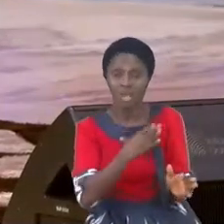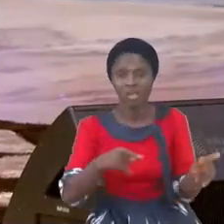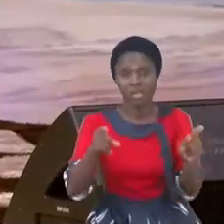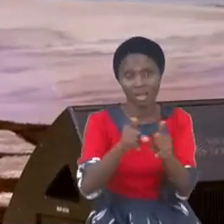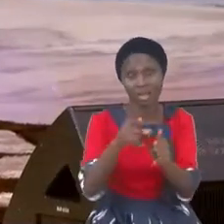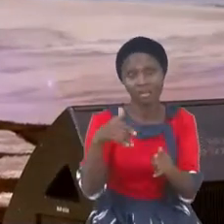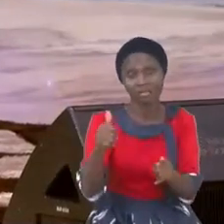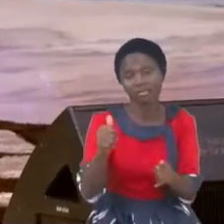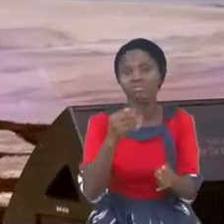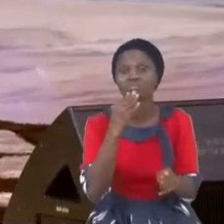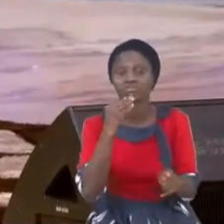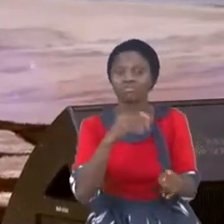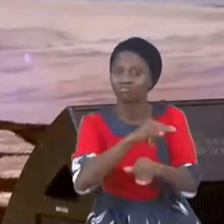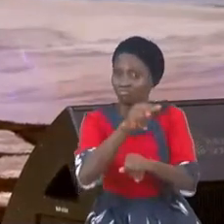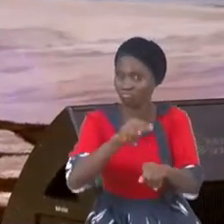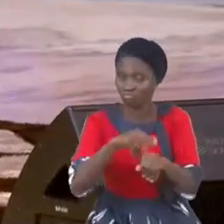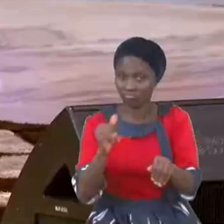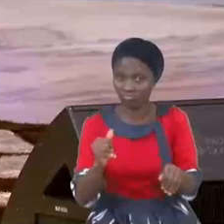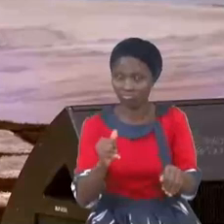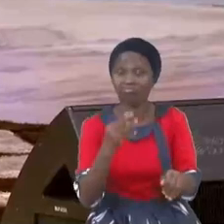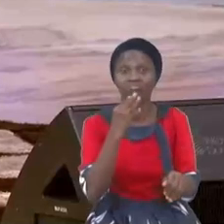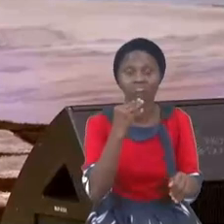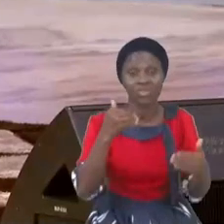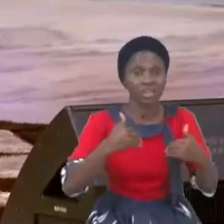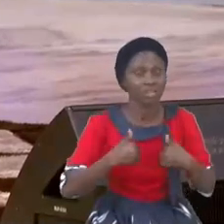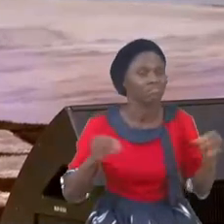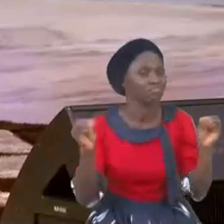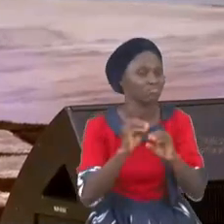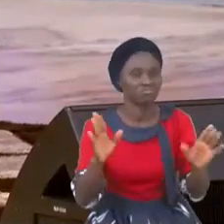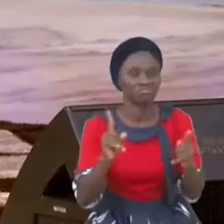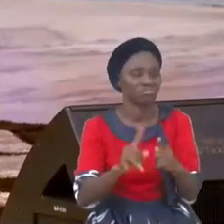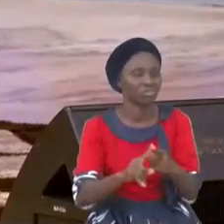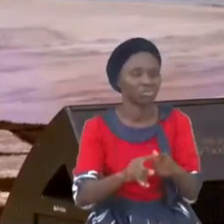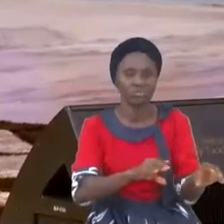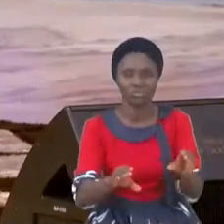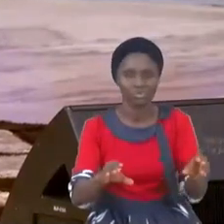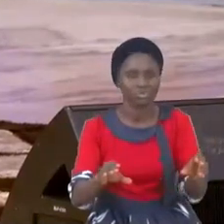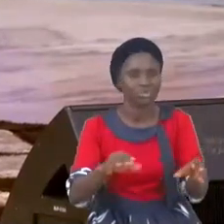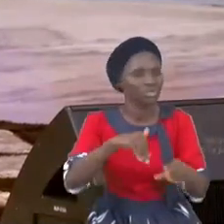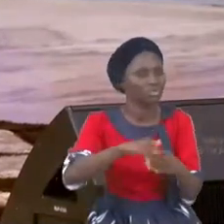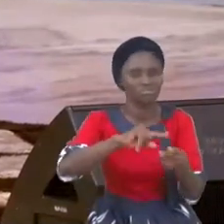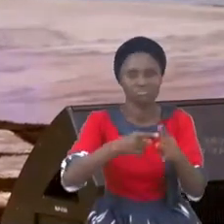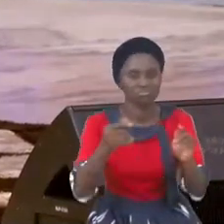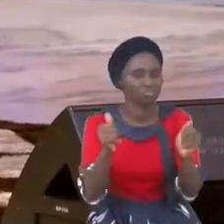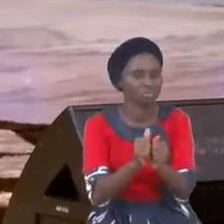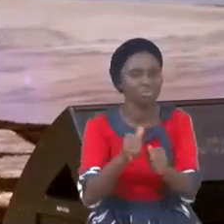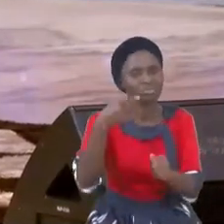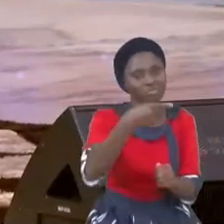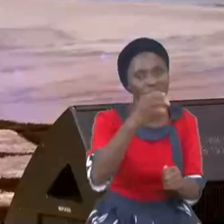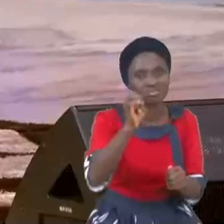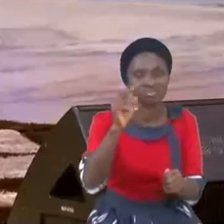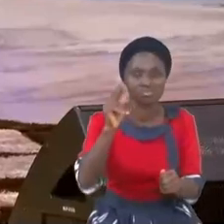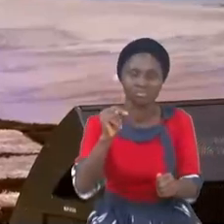naturellement parlant, les juifs n'ont pas de rapport avec les païens. Leur style de vie est